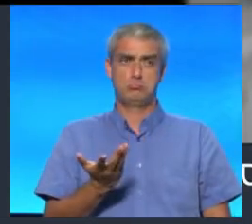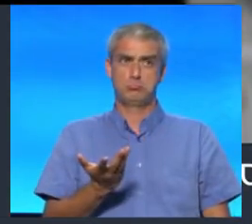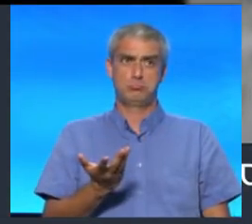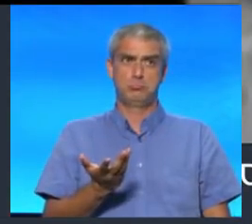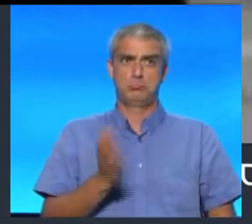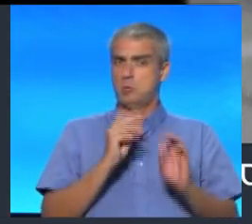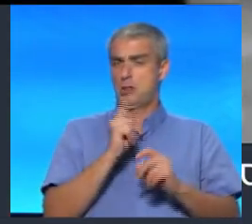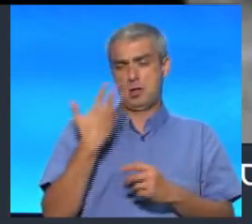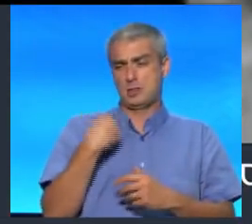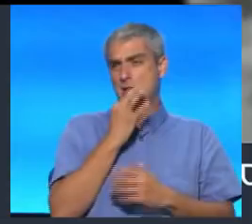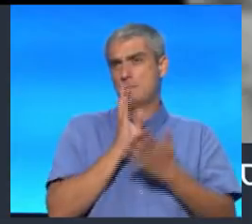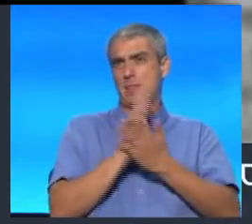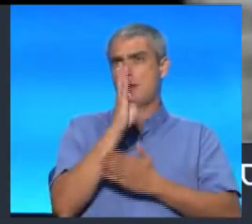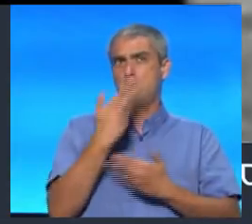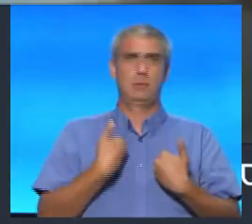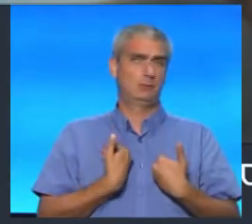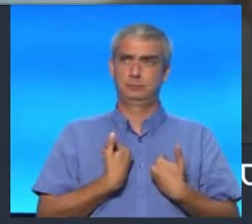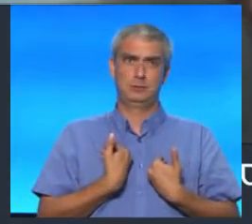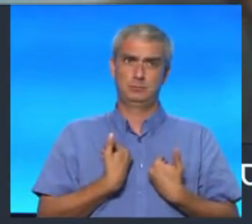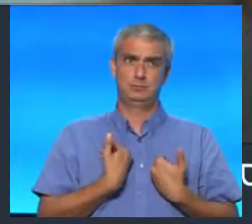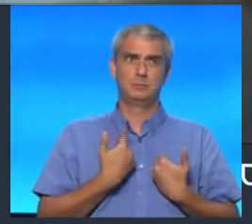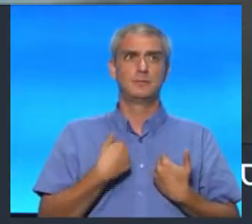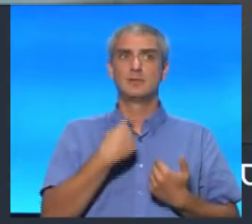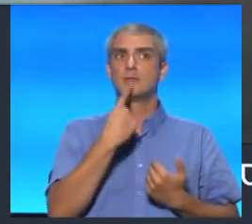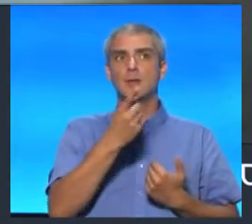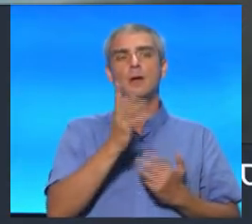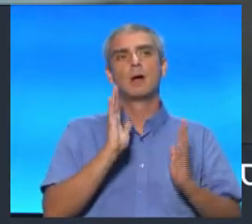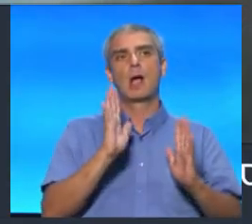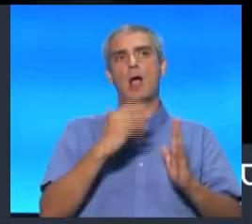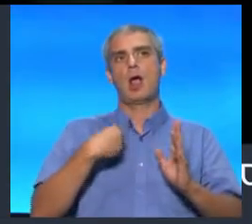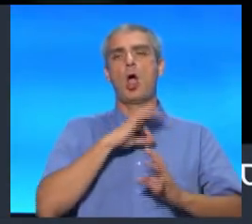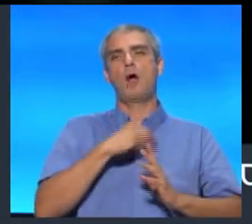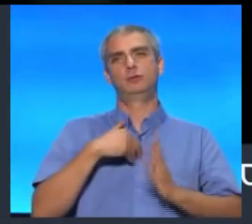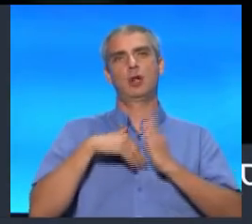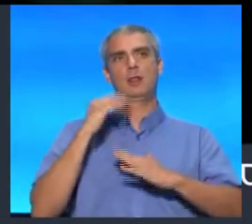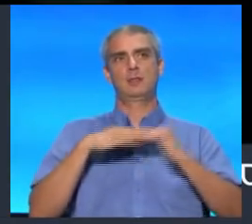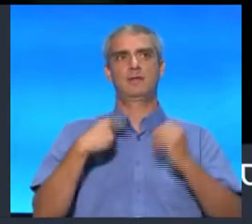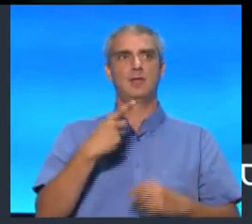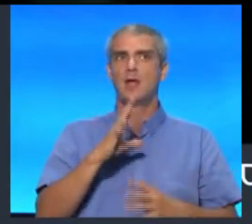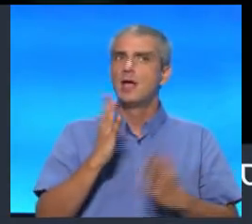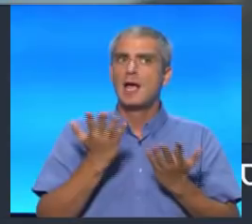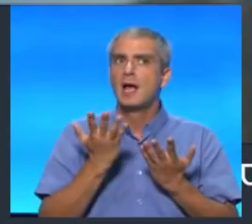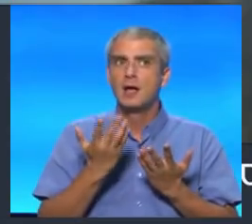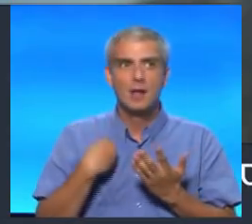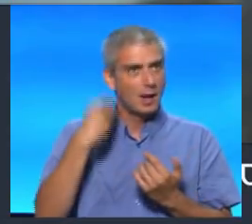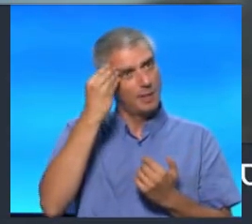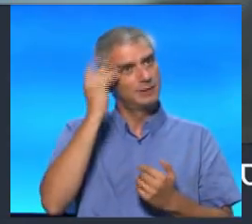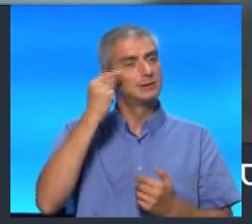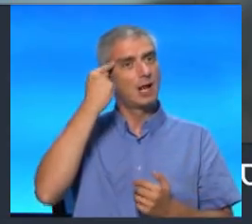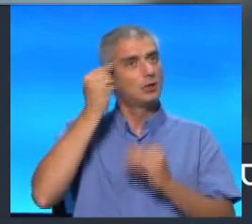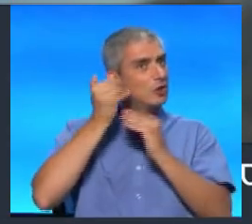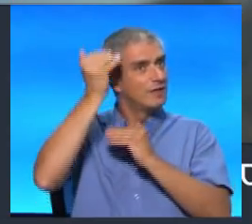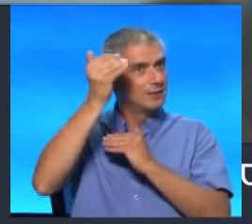Not at all. I was 14 years old. And I would say that that's when my character was made. In what way? That one should think ahead, one